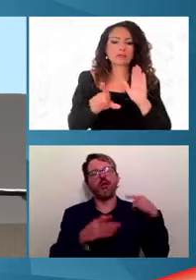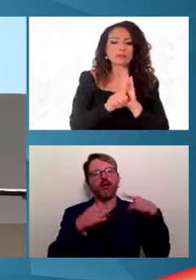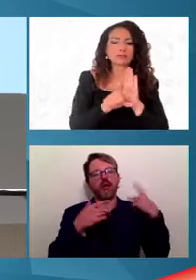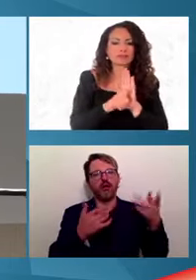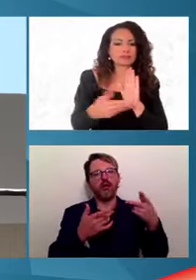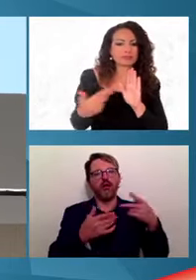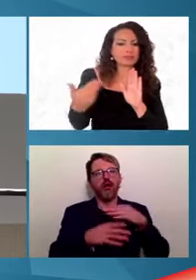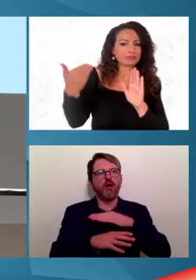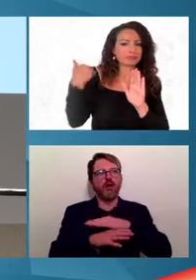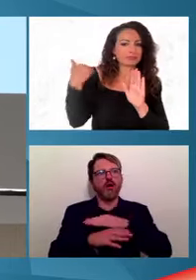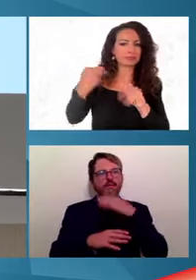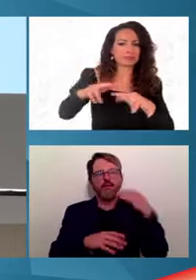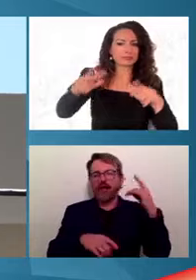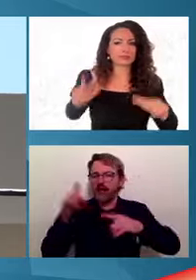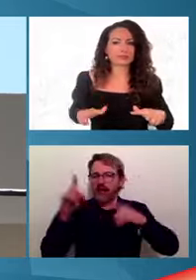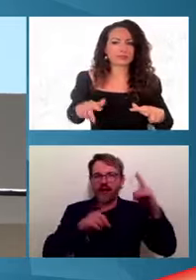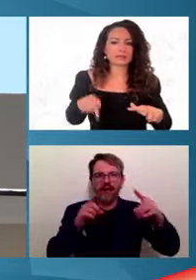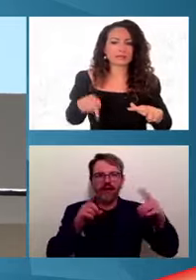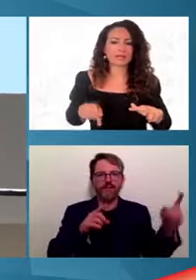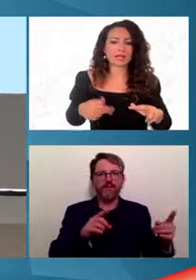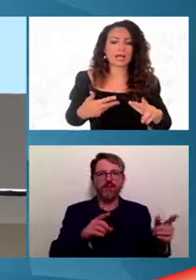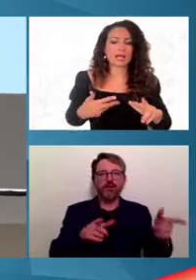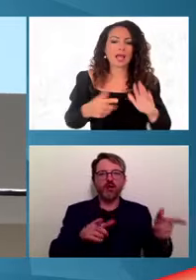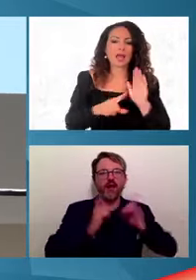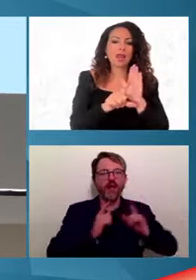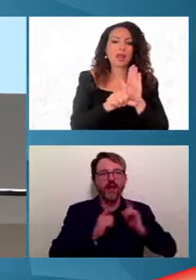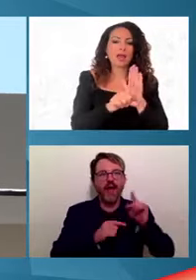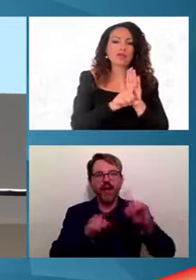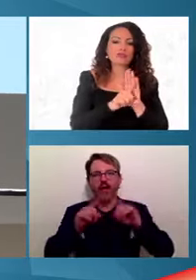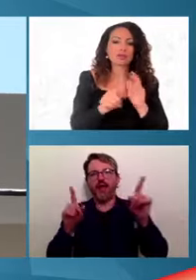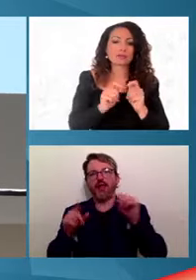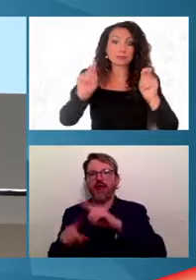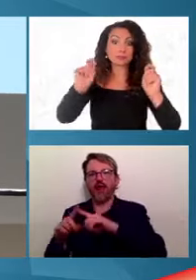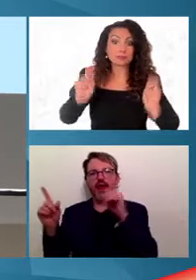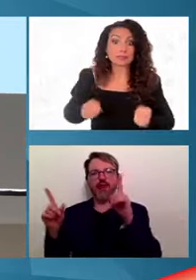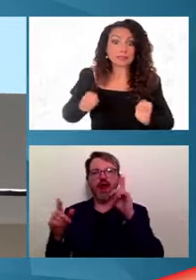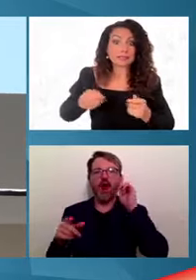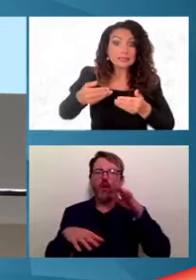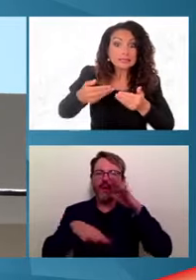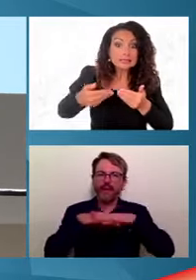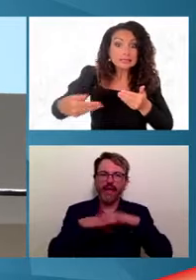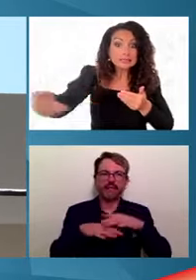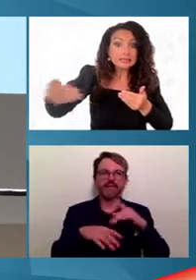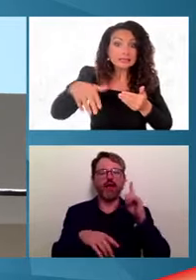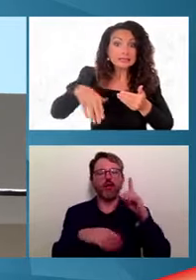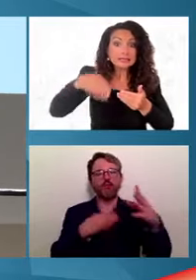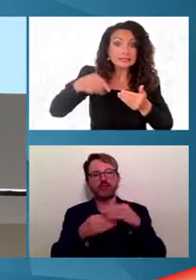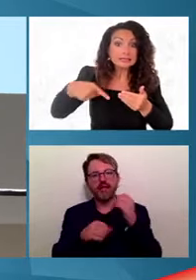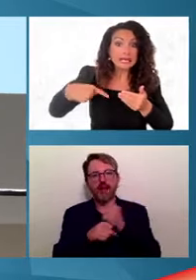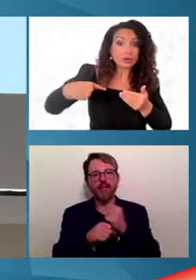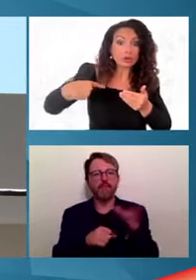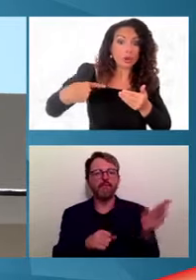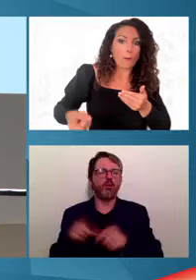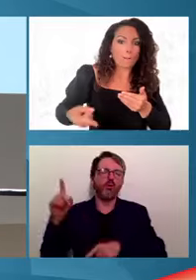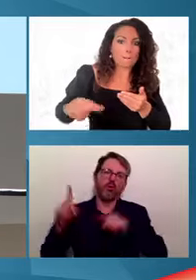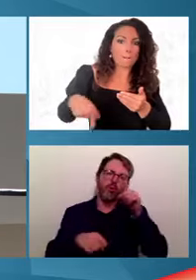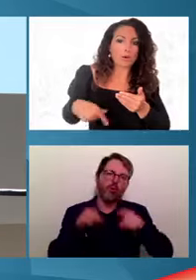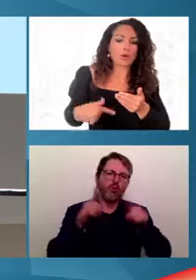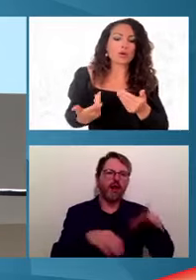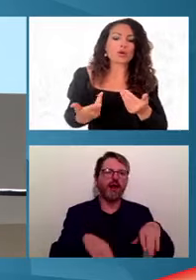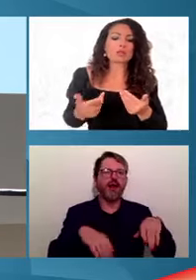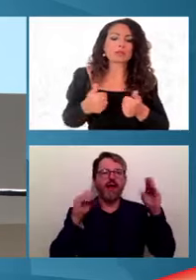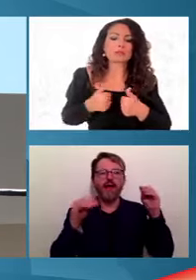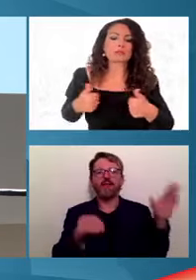so unterschiedlich waren und die Zusammenarbeit und die Netzwerkarbeit mit unterschiedlichen Akteuren, angefangen natürlich mit